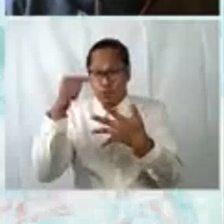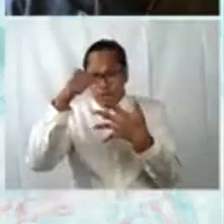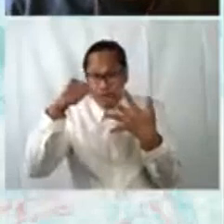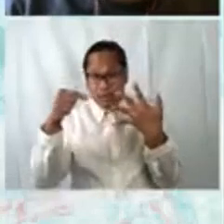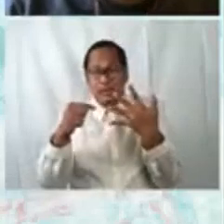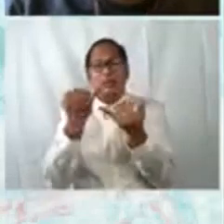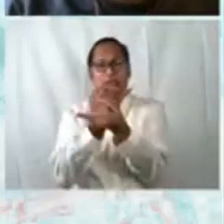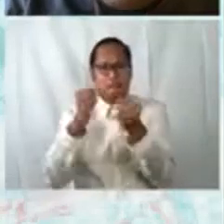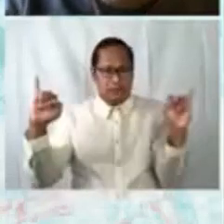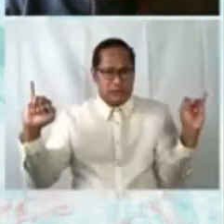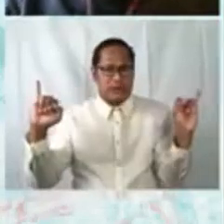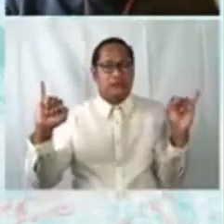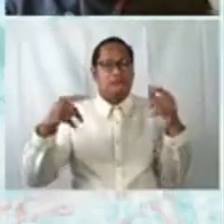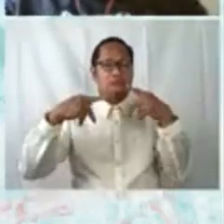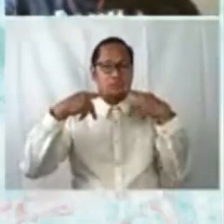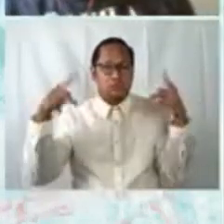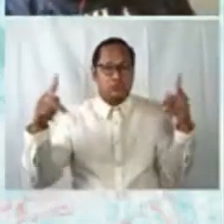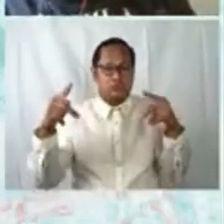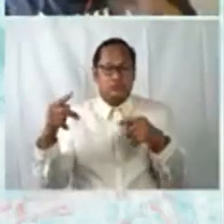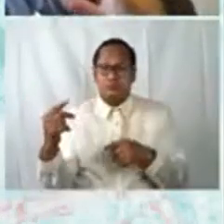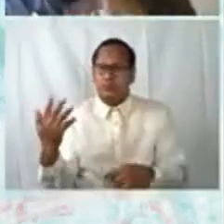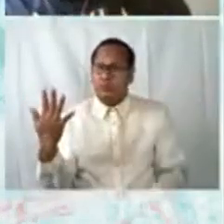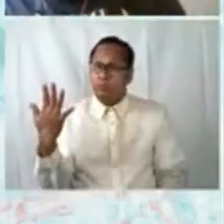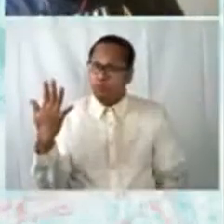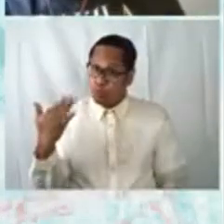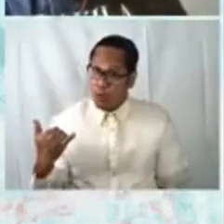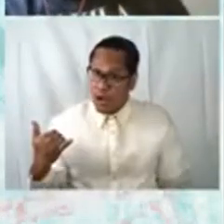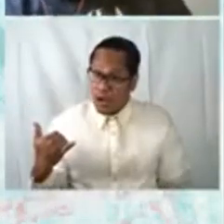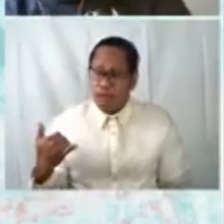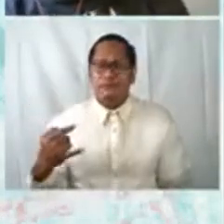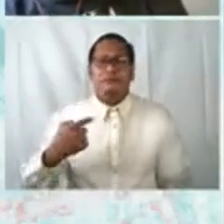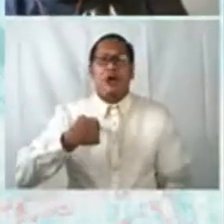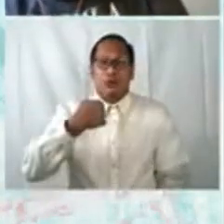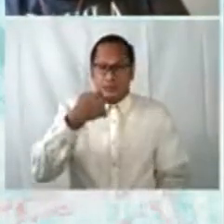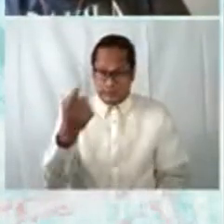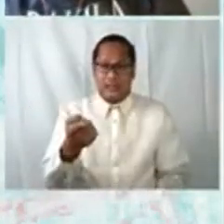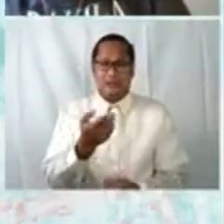Independence Proclamation. Bakit? Okay. Ito sasabihin ko sa inyo.